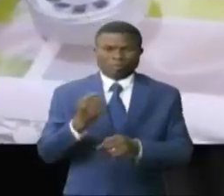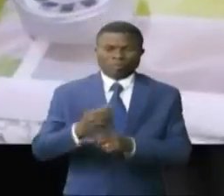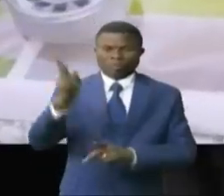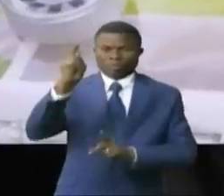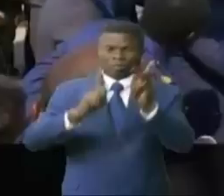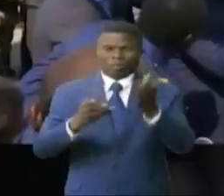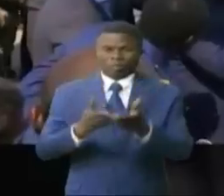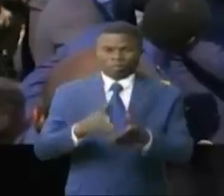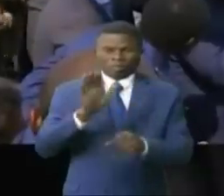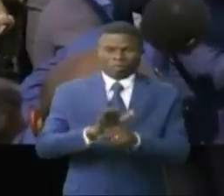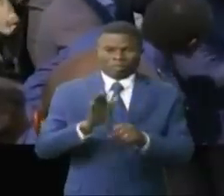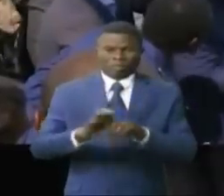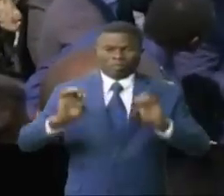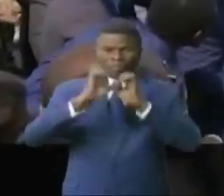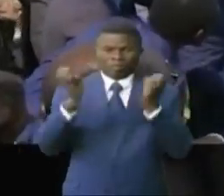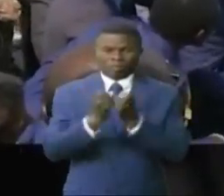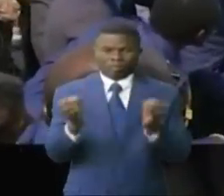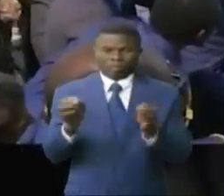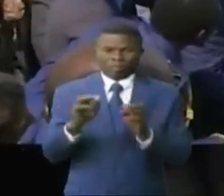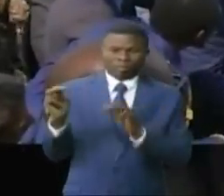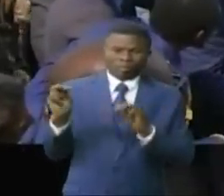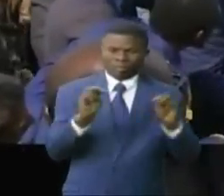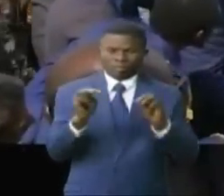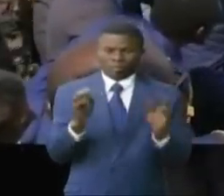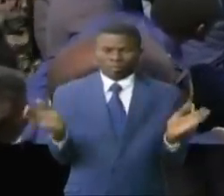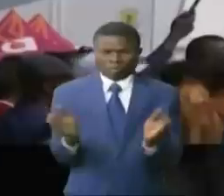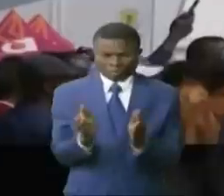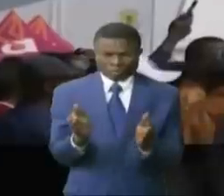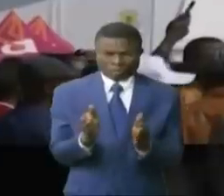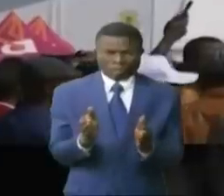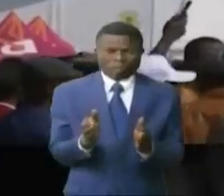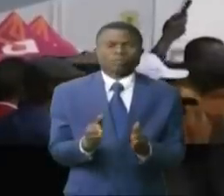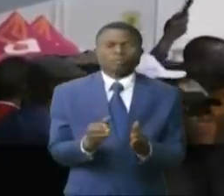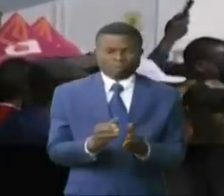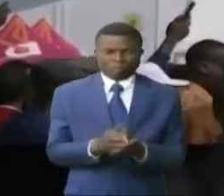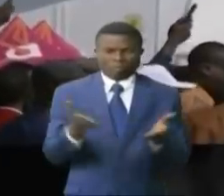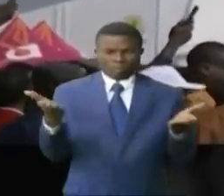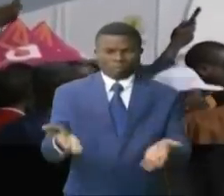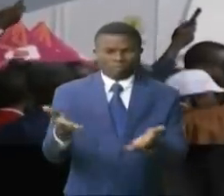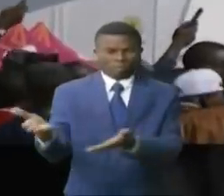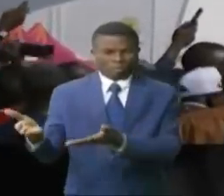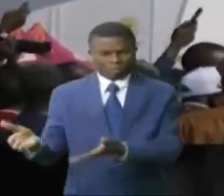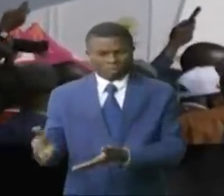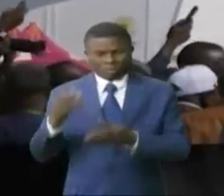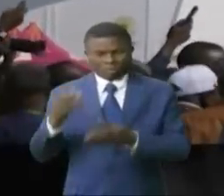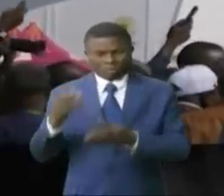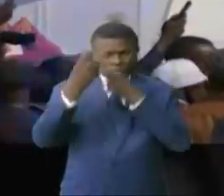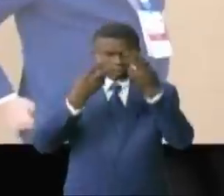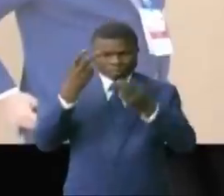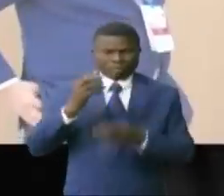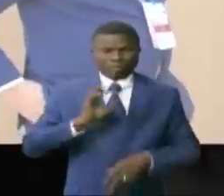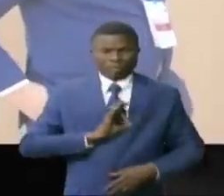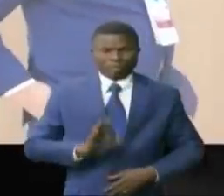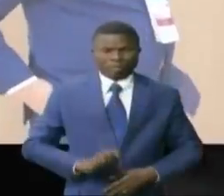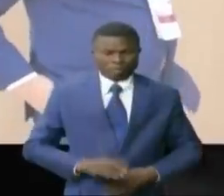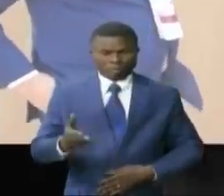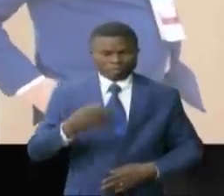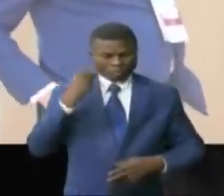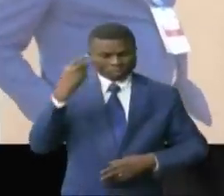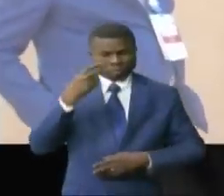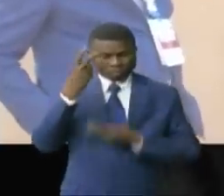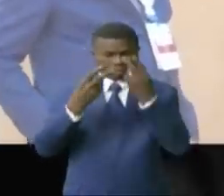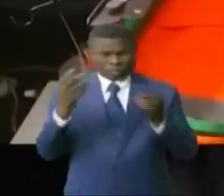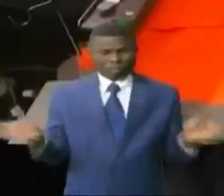publics. Plusieurs petites et moyennes entreprises ont salué la visite des stands par le président de la République, visite qui les